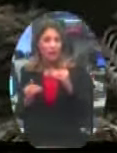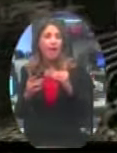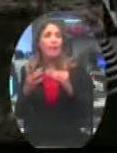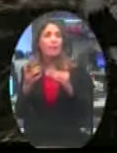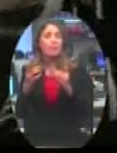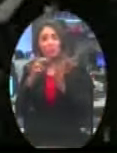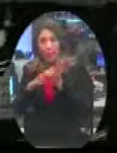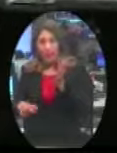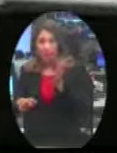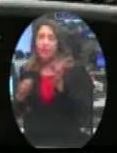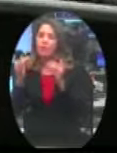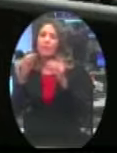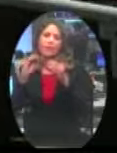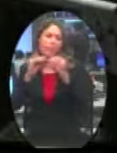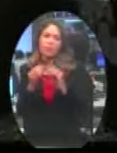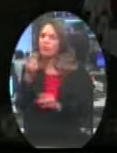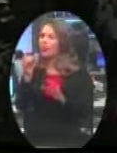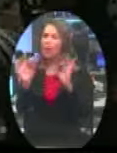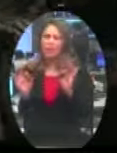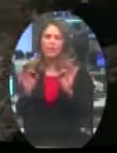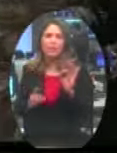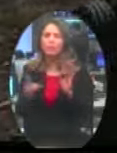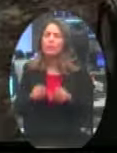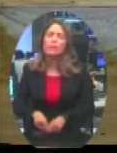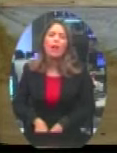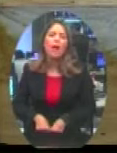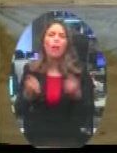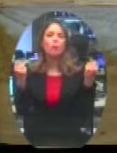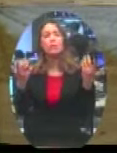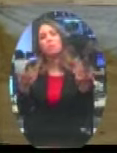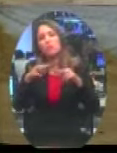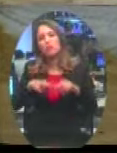המחירים, ובדרך תהרוס לחלוטין את מה שעוד נותר מהחקלאות הישראלית.